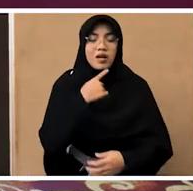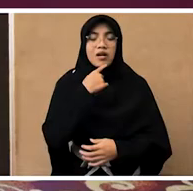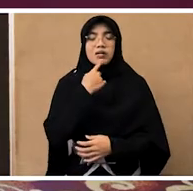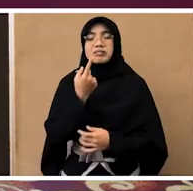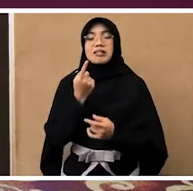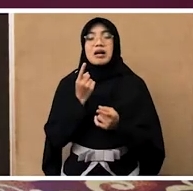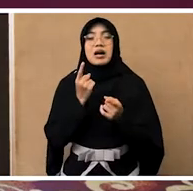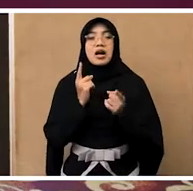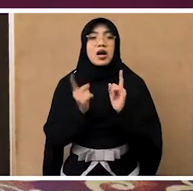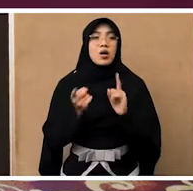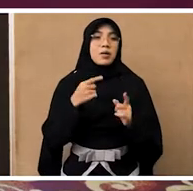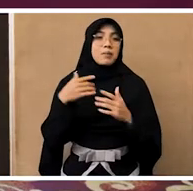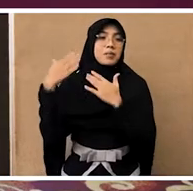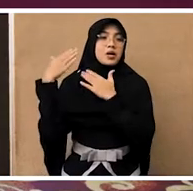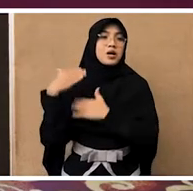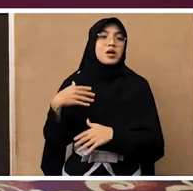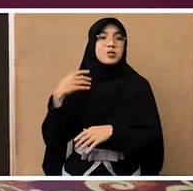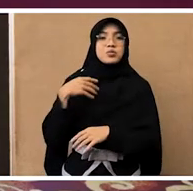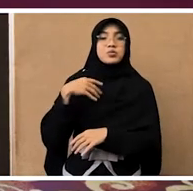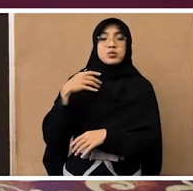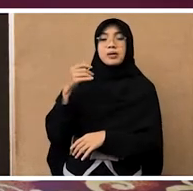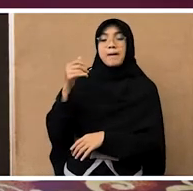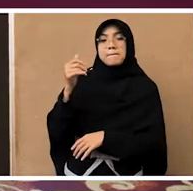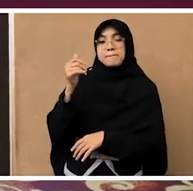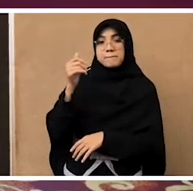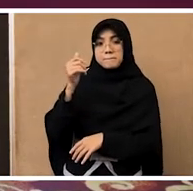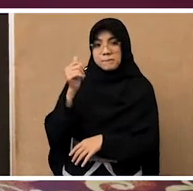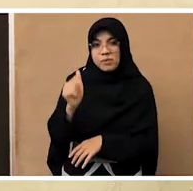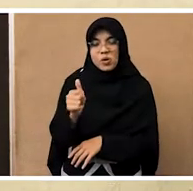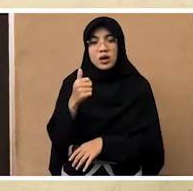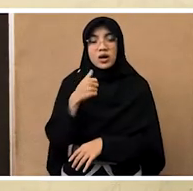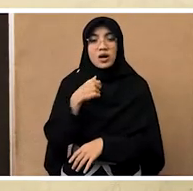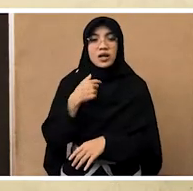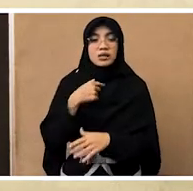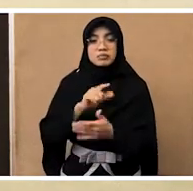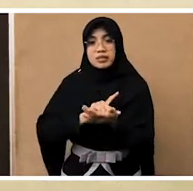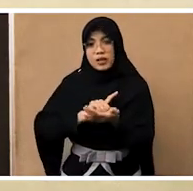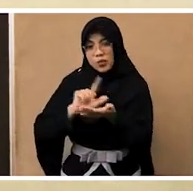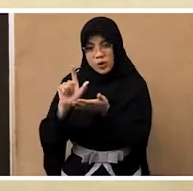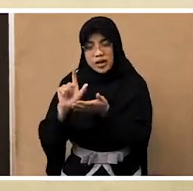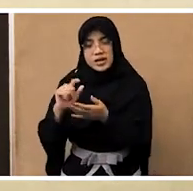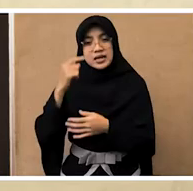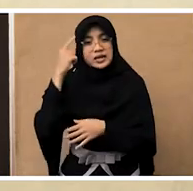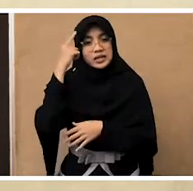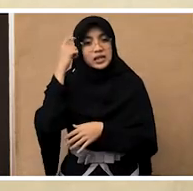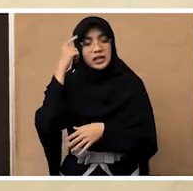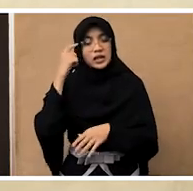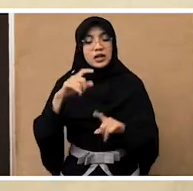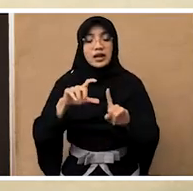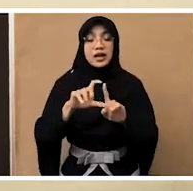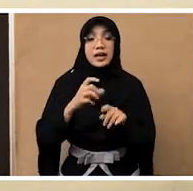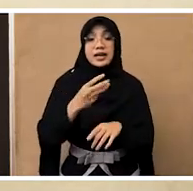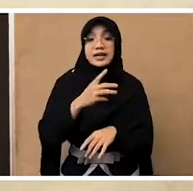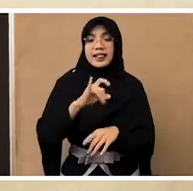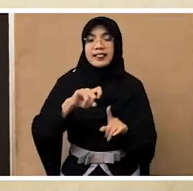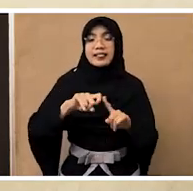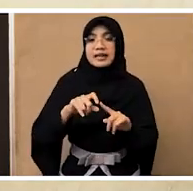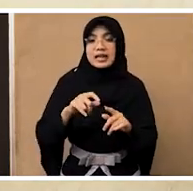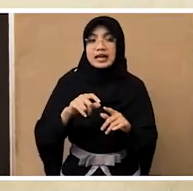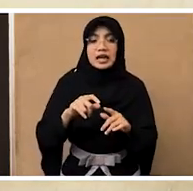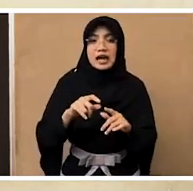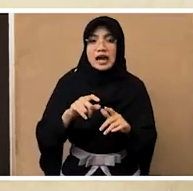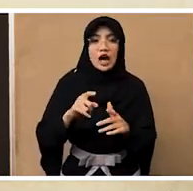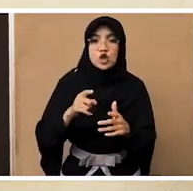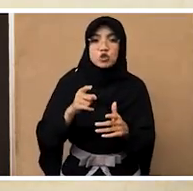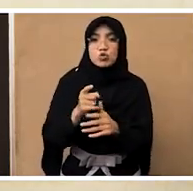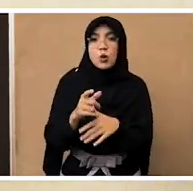yang pengampunya yang boleh mengadukan kira-kira delik aduan apa aja yang